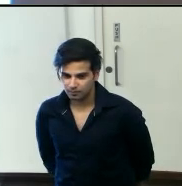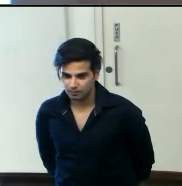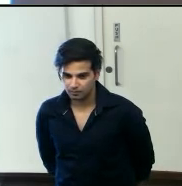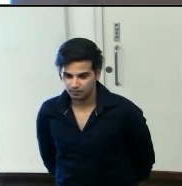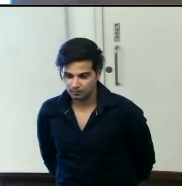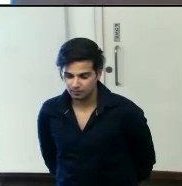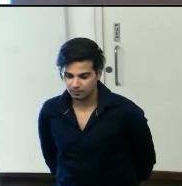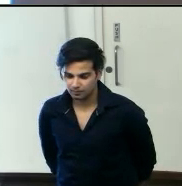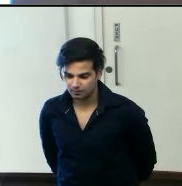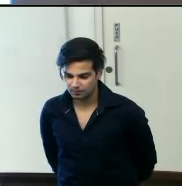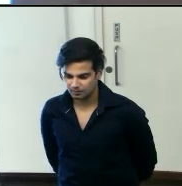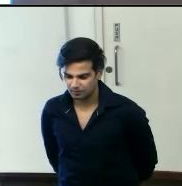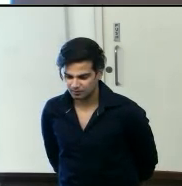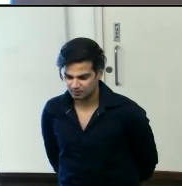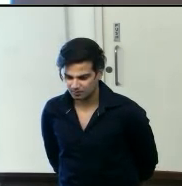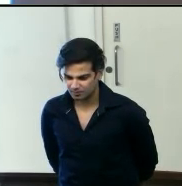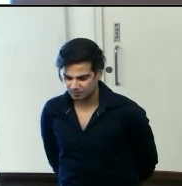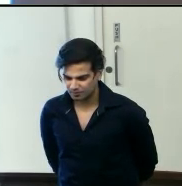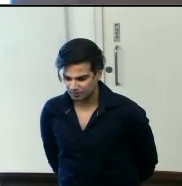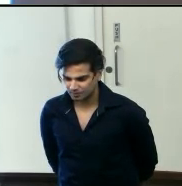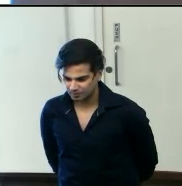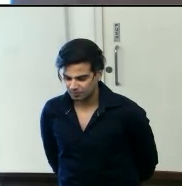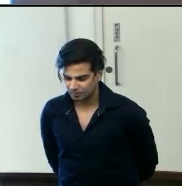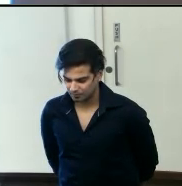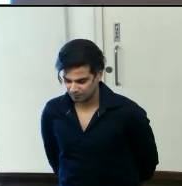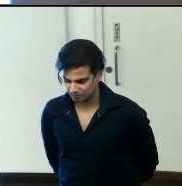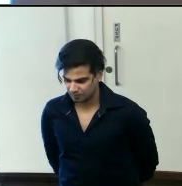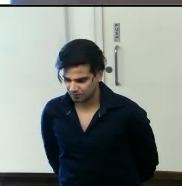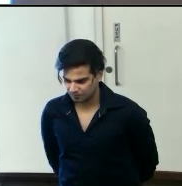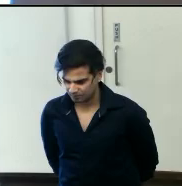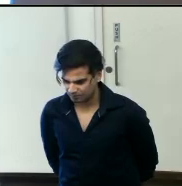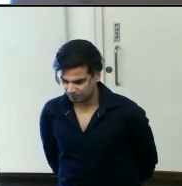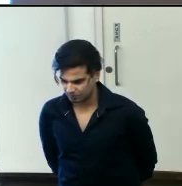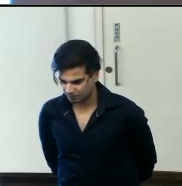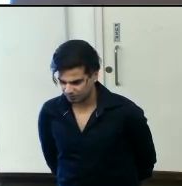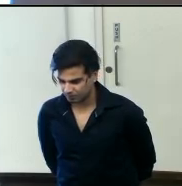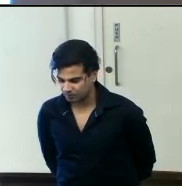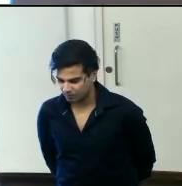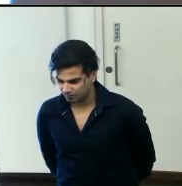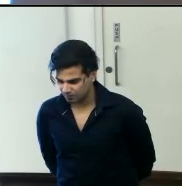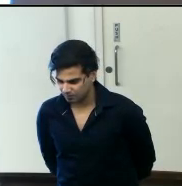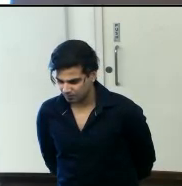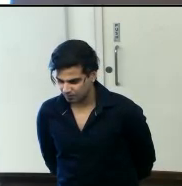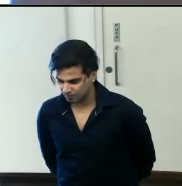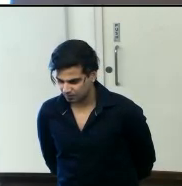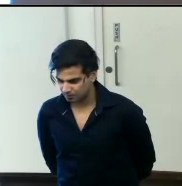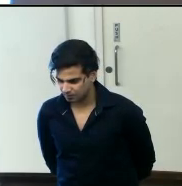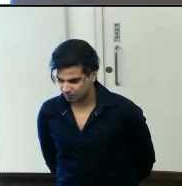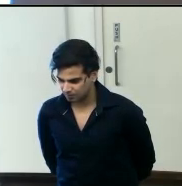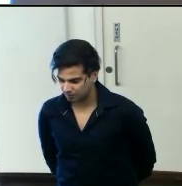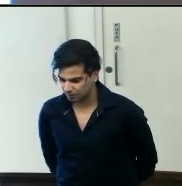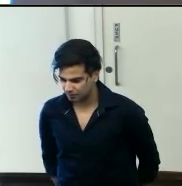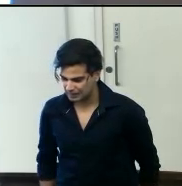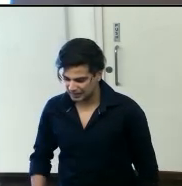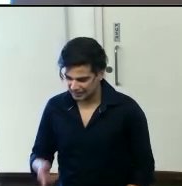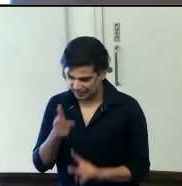ಅದರದ್ದು ಅದು ಇಂಟೆನ್ಷನಾಲಿಟಿ ಅಂತ ಏನು ಹೇಳ್ತೀವಿ, ಅದನ್ನು ಬಳಸಿದ ಉದ್ದೇಶ ಅದು ಬದಲಾಗದಾಗ